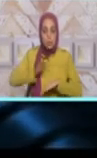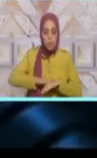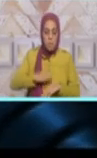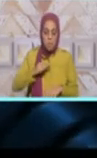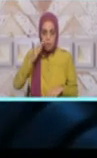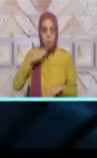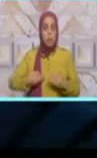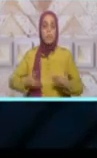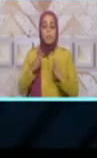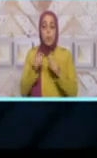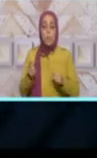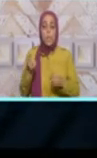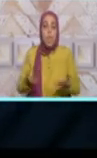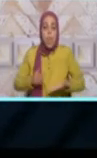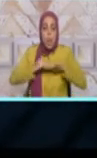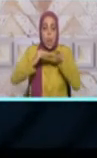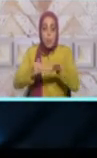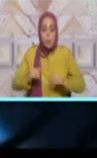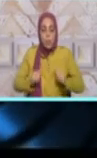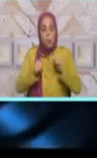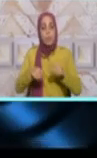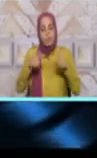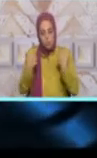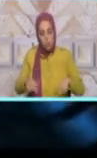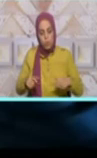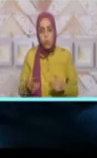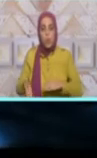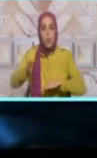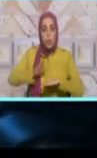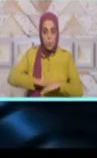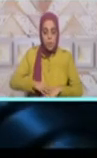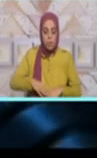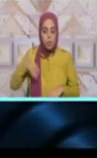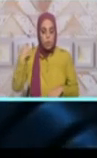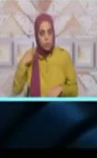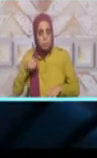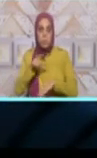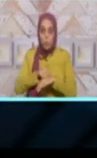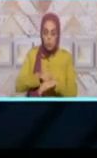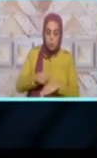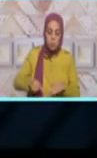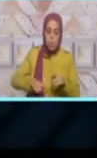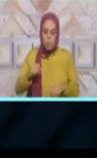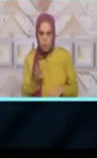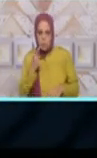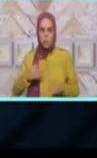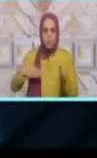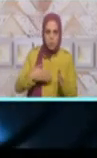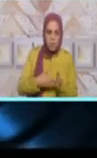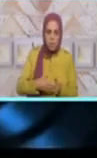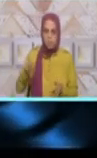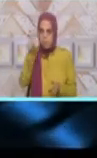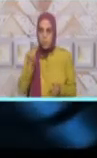الارتقاء بمختلف الخدمات المقدمة للمواطنين. وكمان وجه الدكتور أشرف صبحي بسرعة الانتهاء من تطوير منشآت شمال